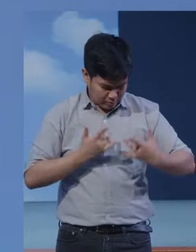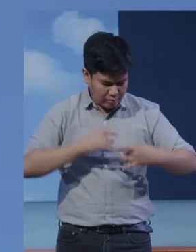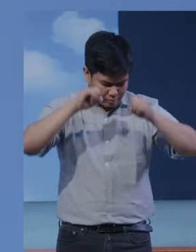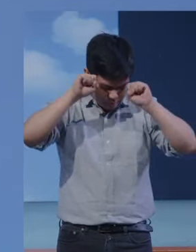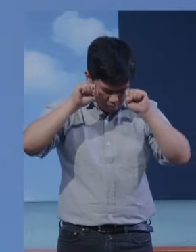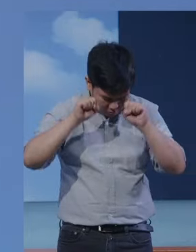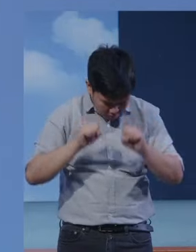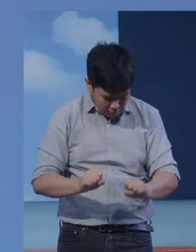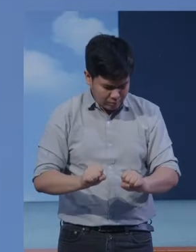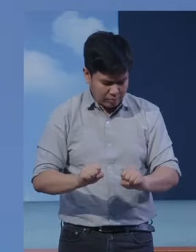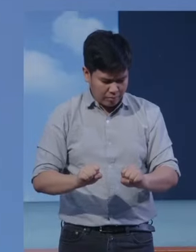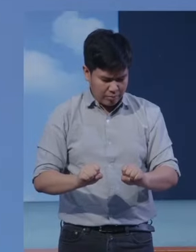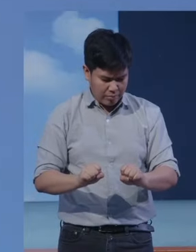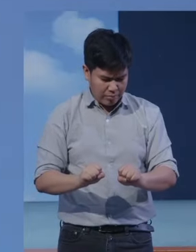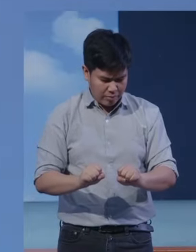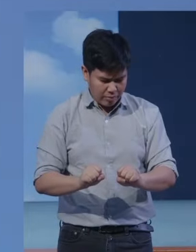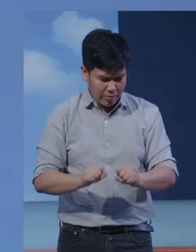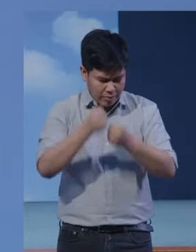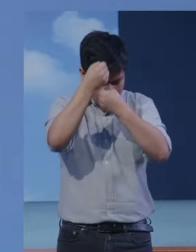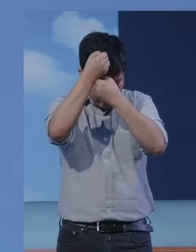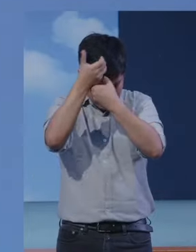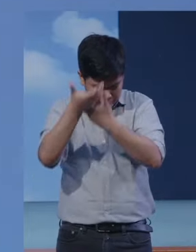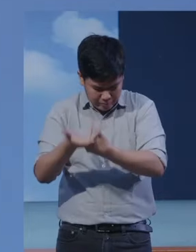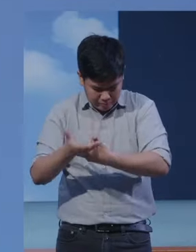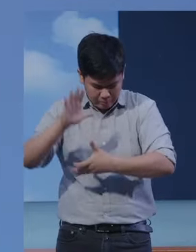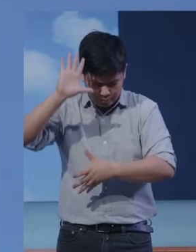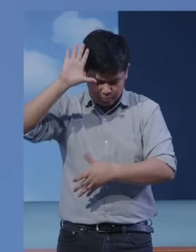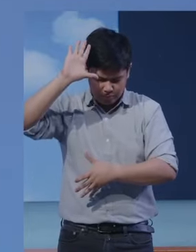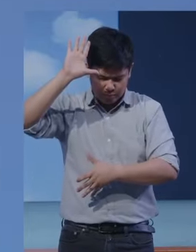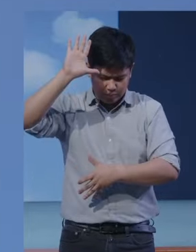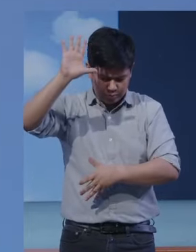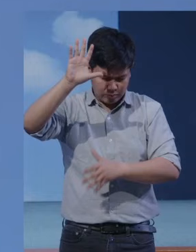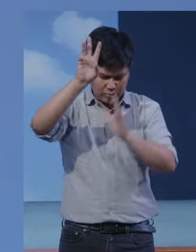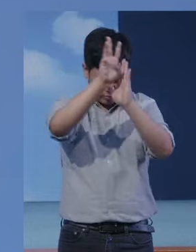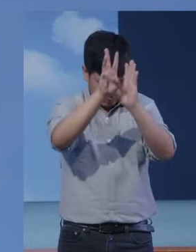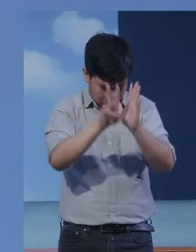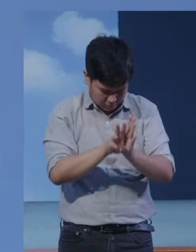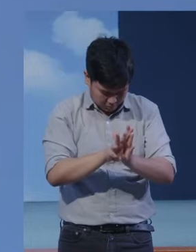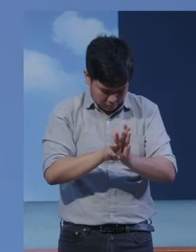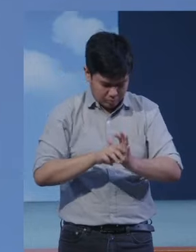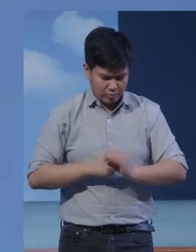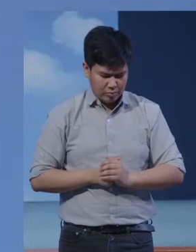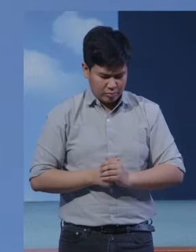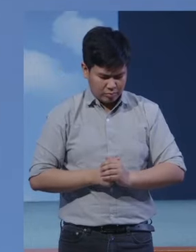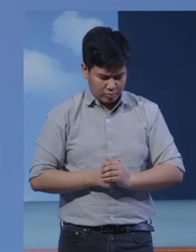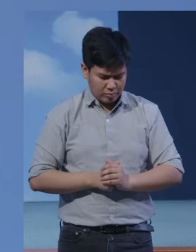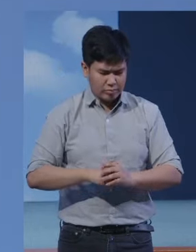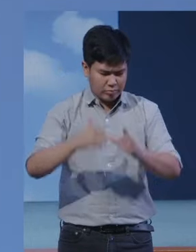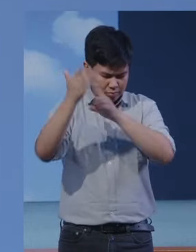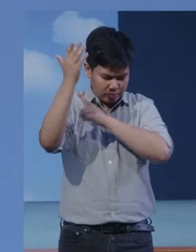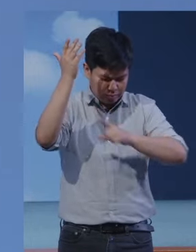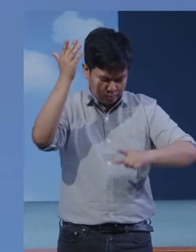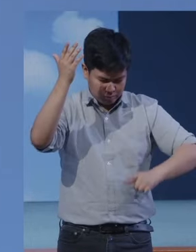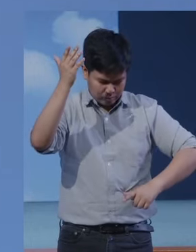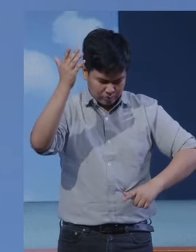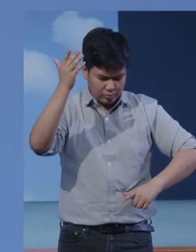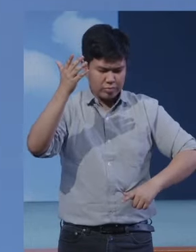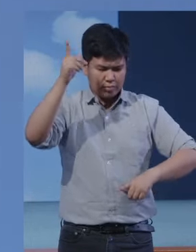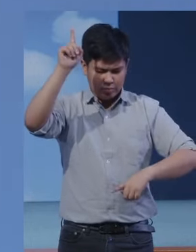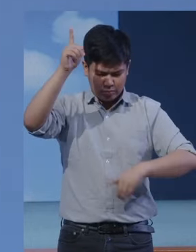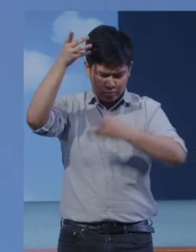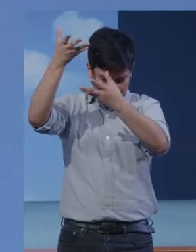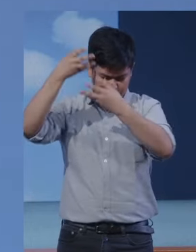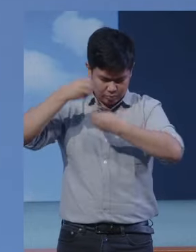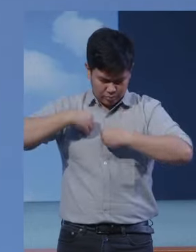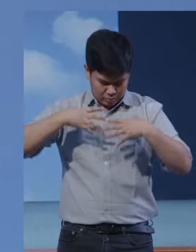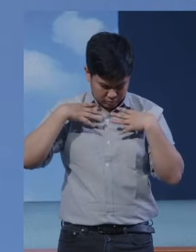kami ay sumunod sa inyong kautusan at higit sa lahat o diyos bigyan niyo kami ng